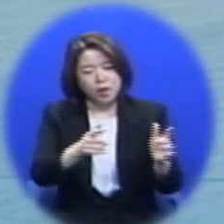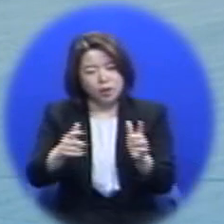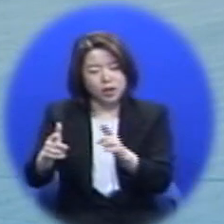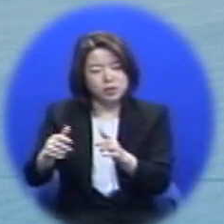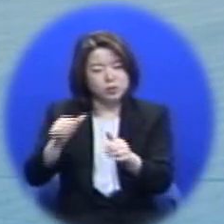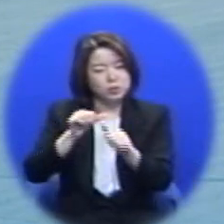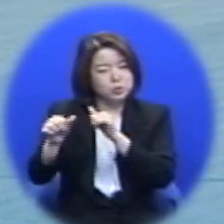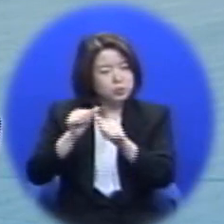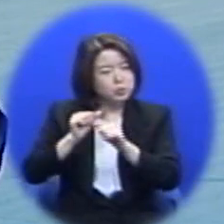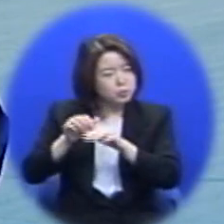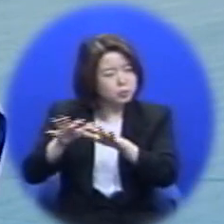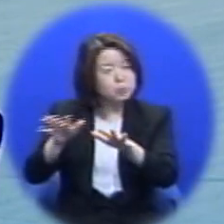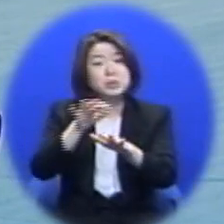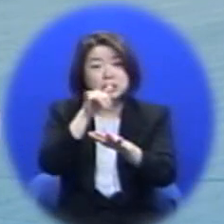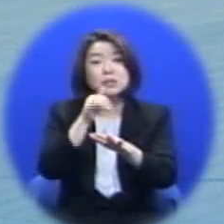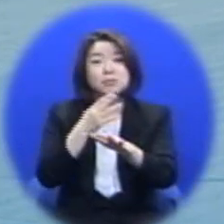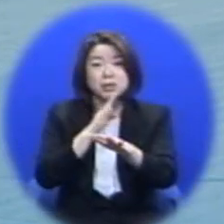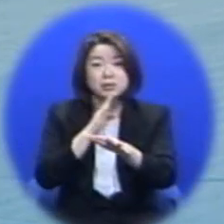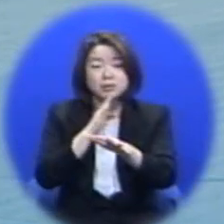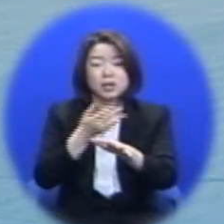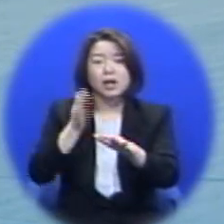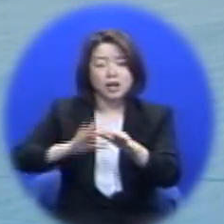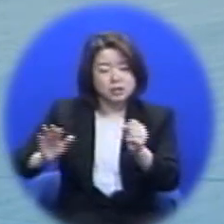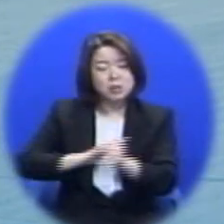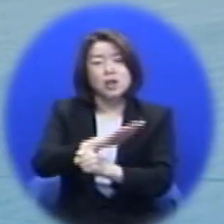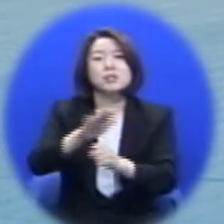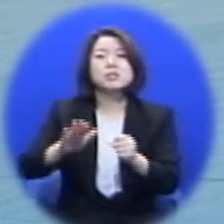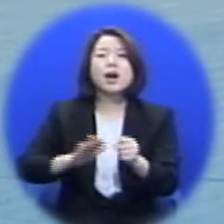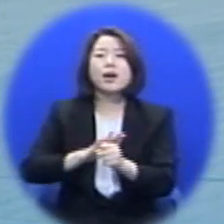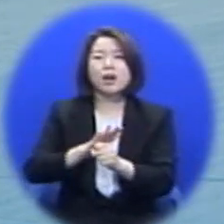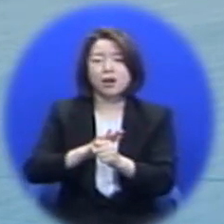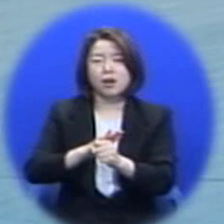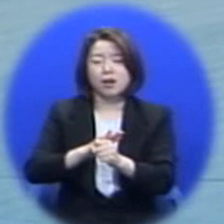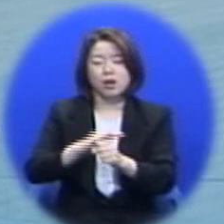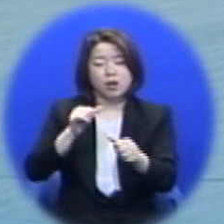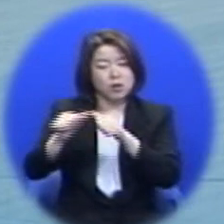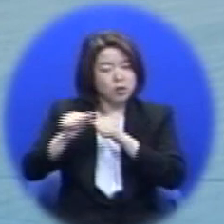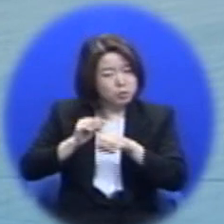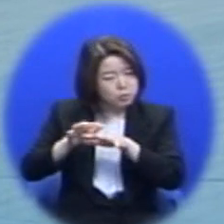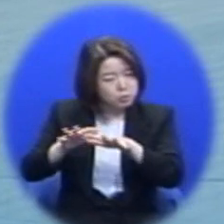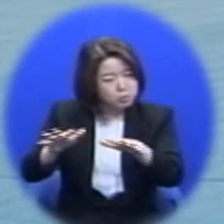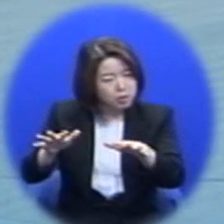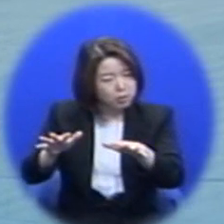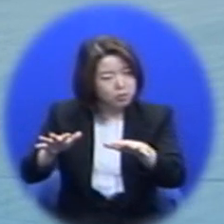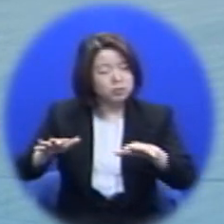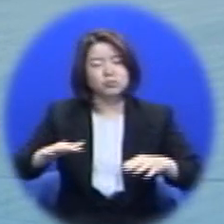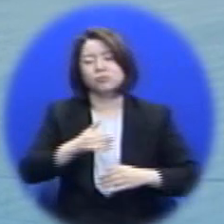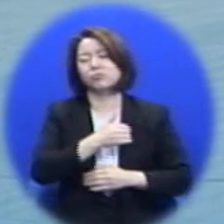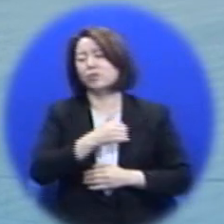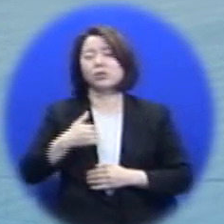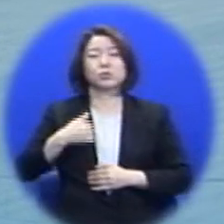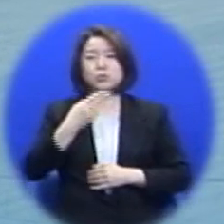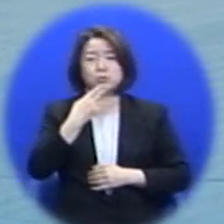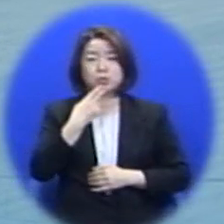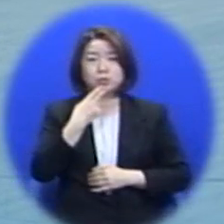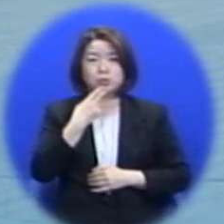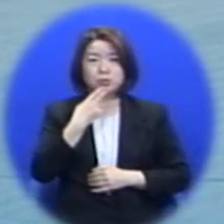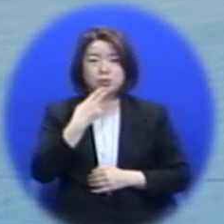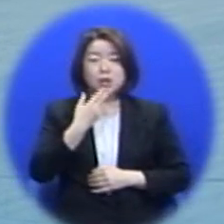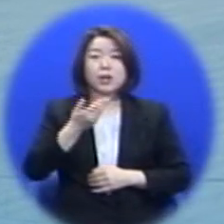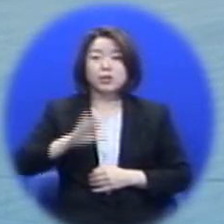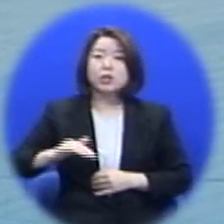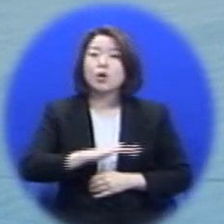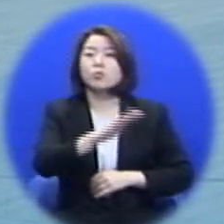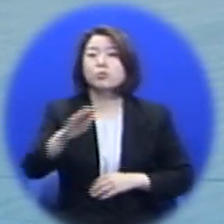있었습니다. 그러나 사랑으로 소문난 건 도무지 자신할 수가 없었어요. 그러면 우리